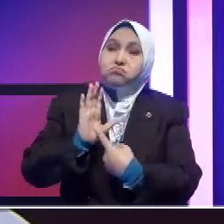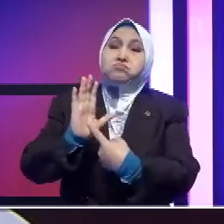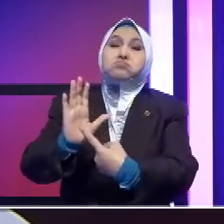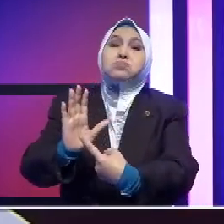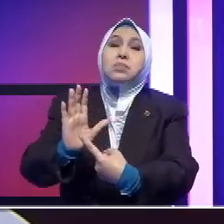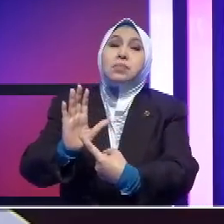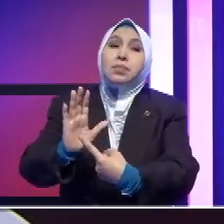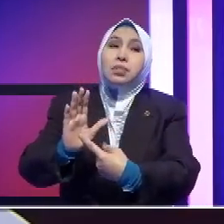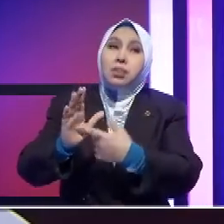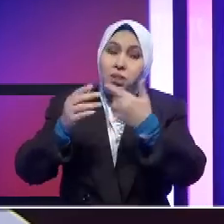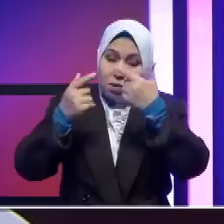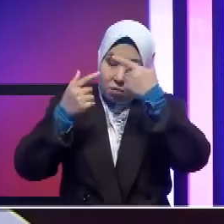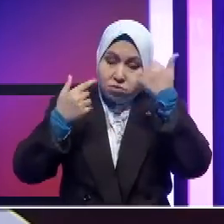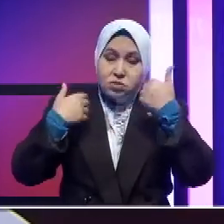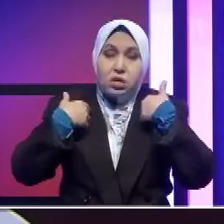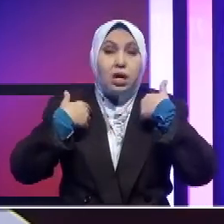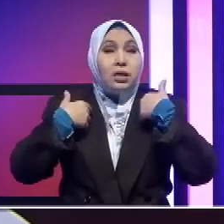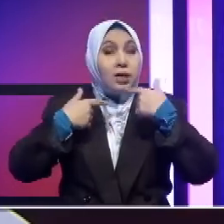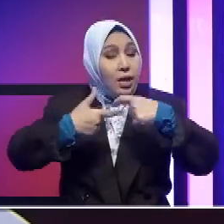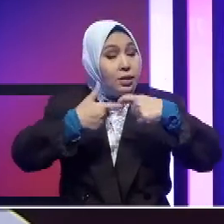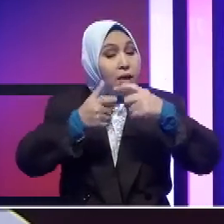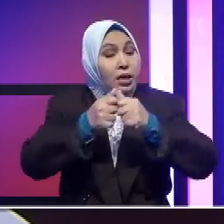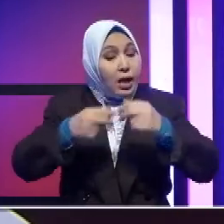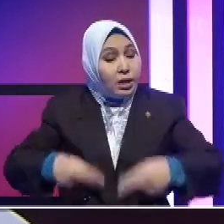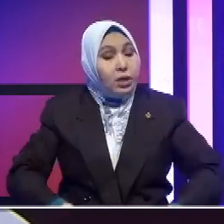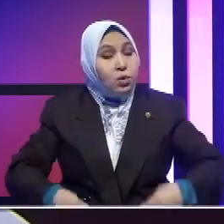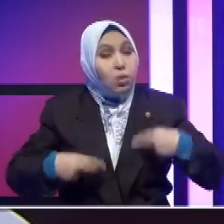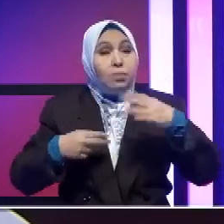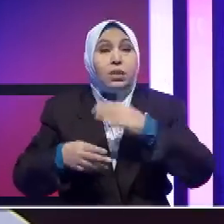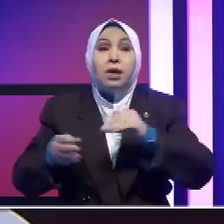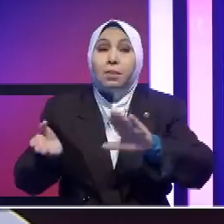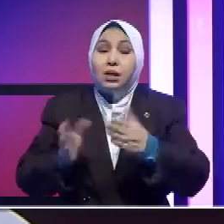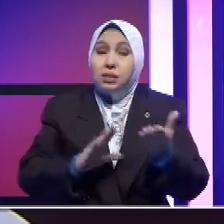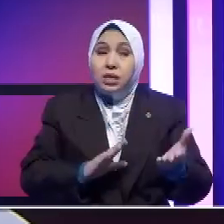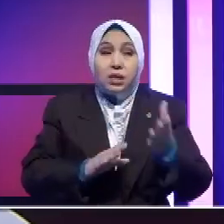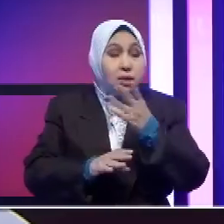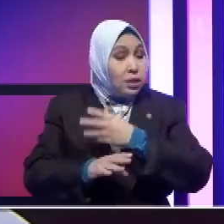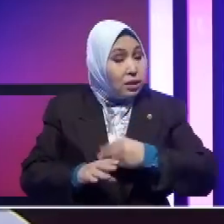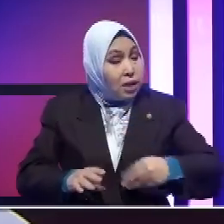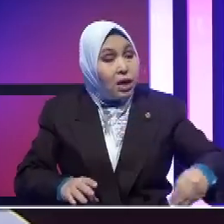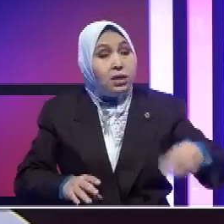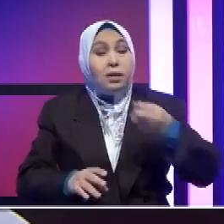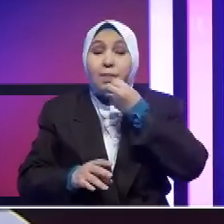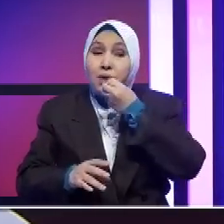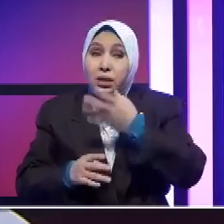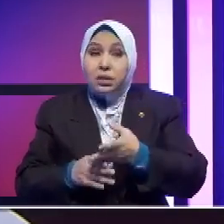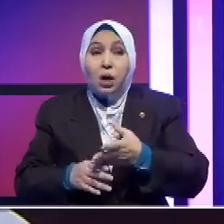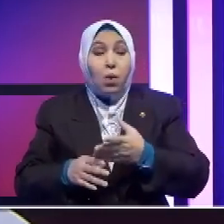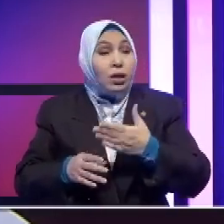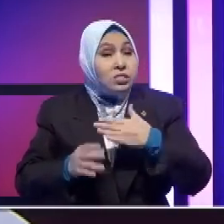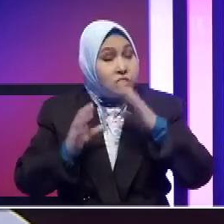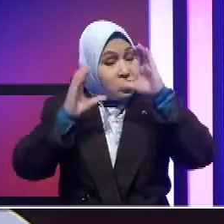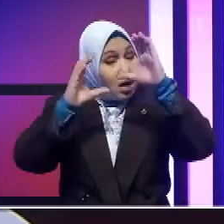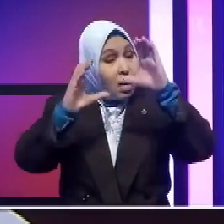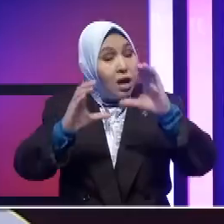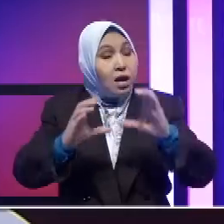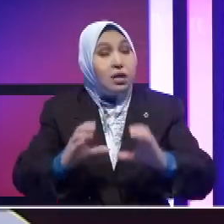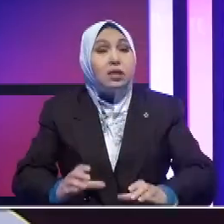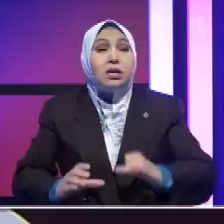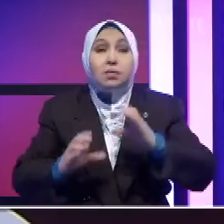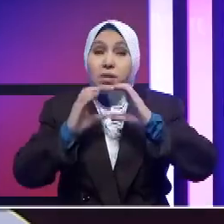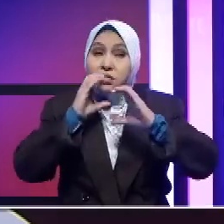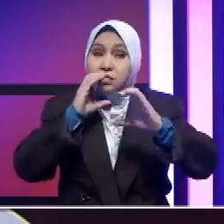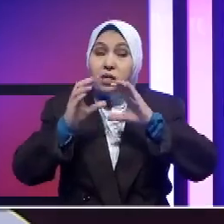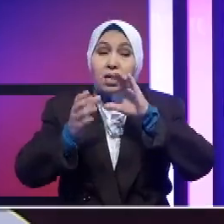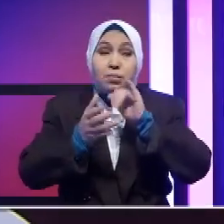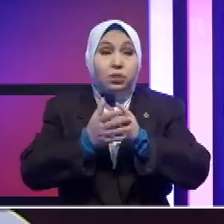dengan hidup dan mati. Dan kemudian dia menyatakan apa? Wa in yaku kadziban. Ha, menarik cara dia bercakap ini. Dia